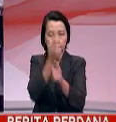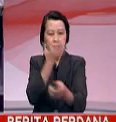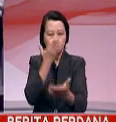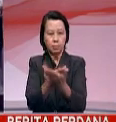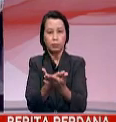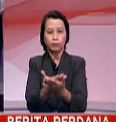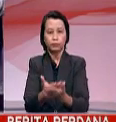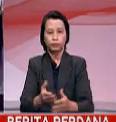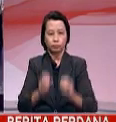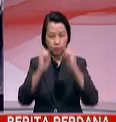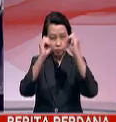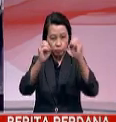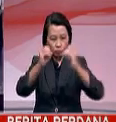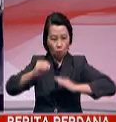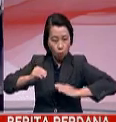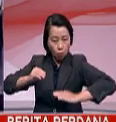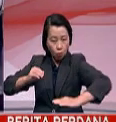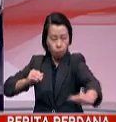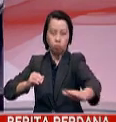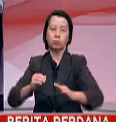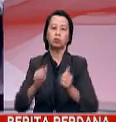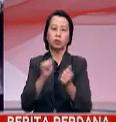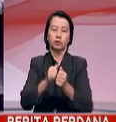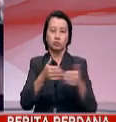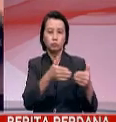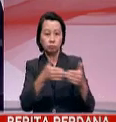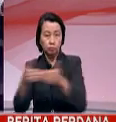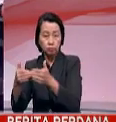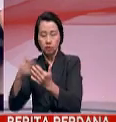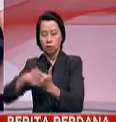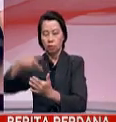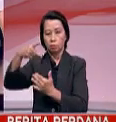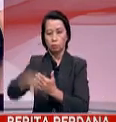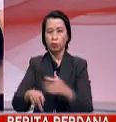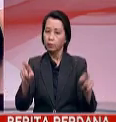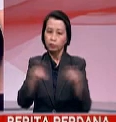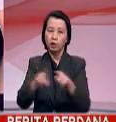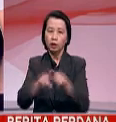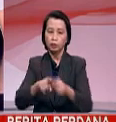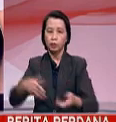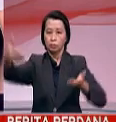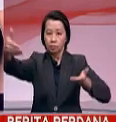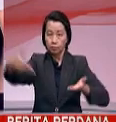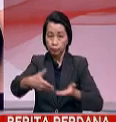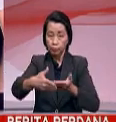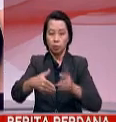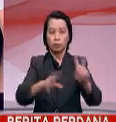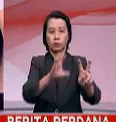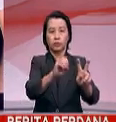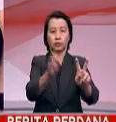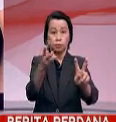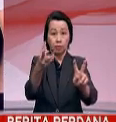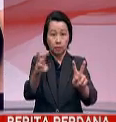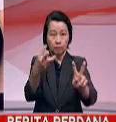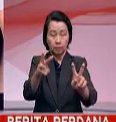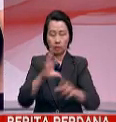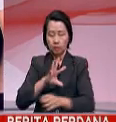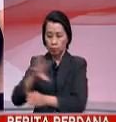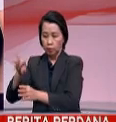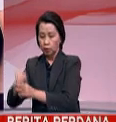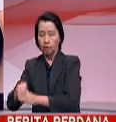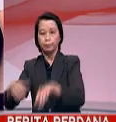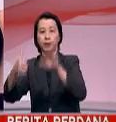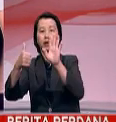Zero Pothole 2020 merupakan kesinambungan program sama yang diperkenalkan pada 2016